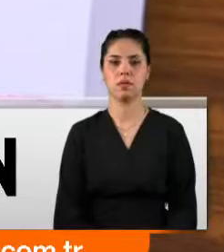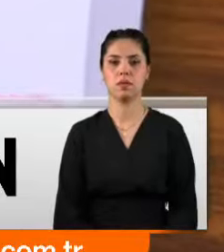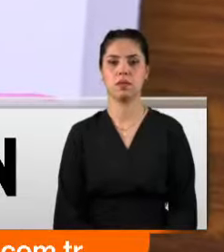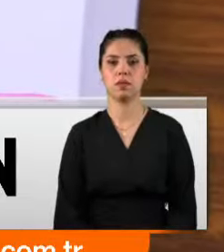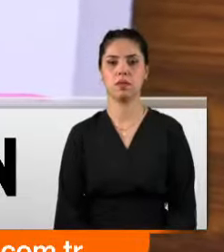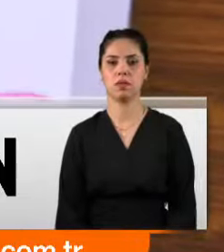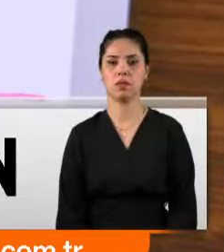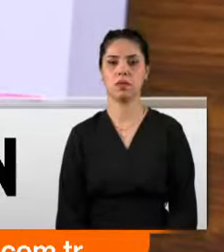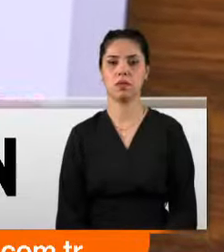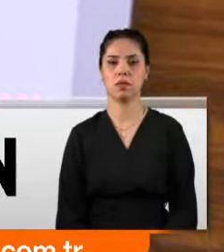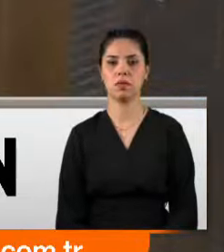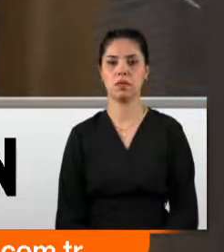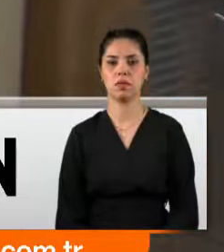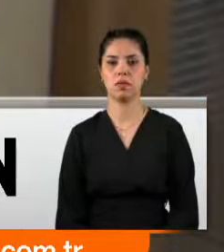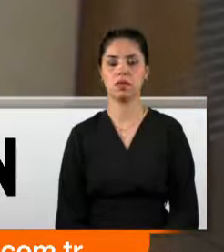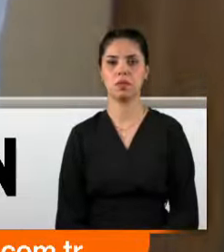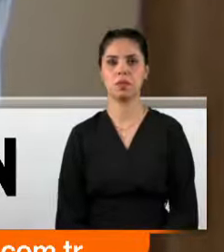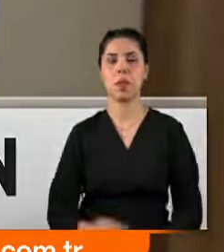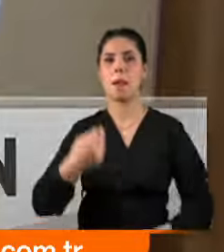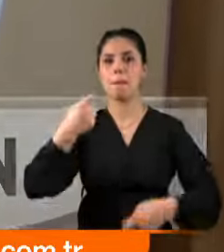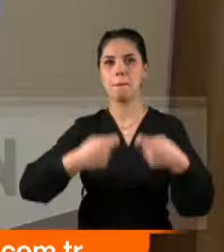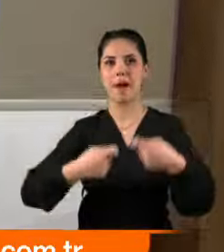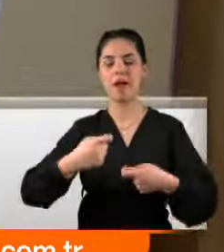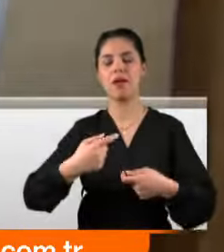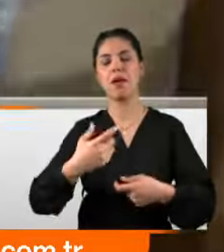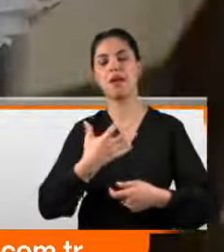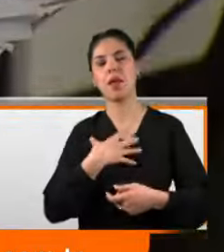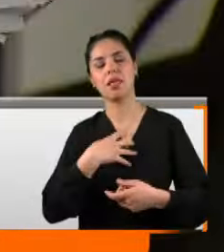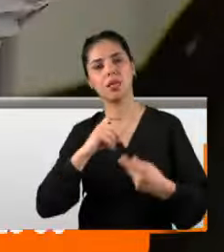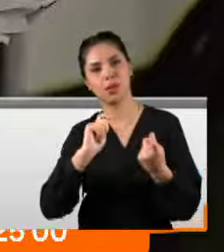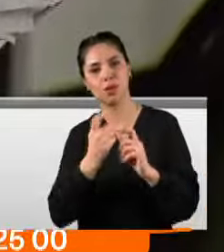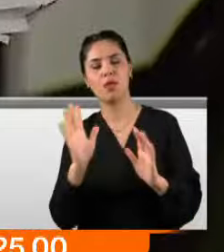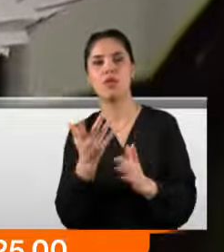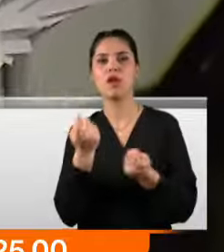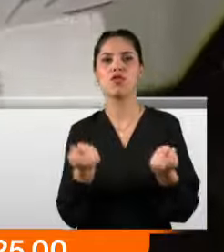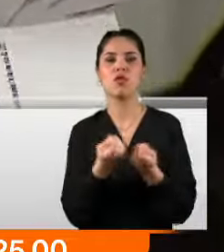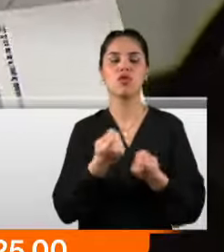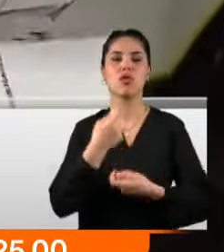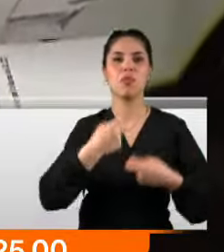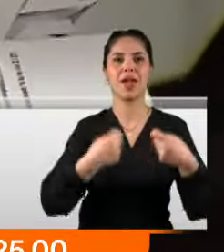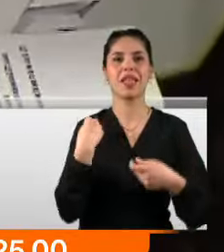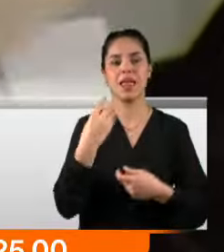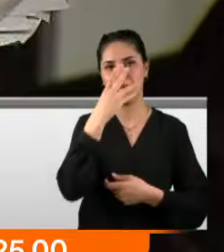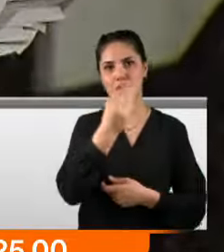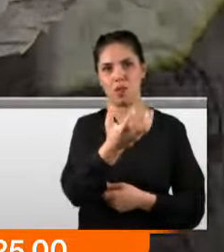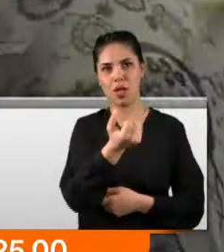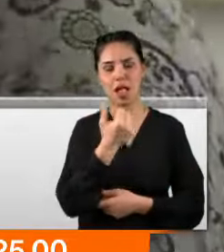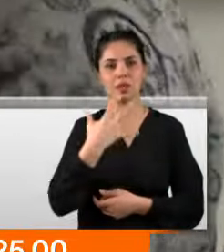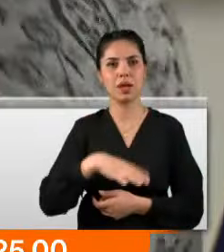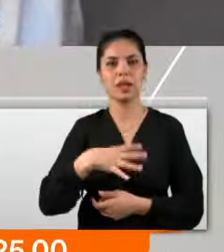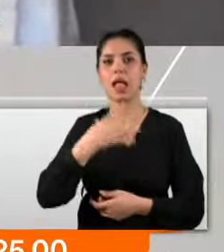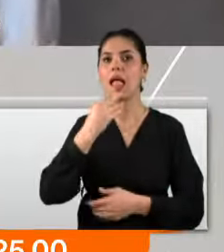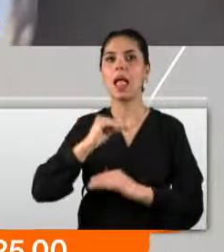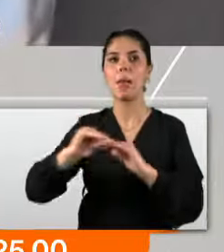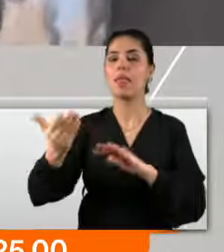2500 lira da para puan tanımlıyor. Peki bankasını değiştirmek ya da çalıştığı bankadaki yeni promosyonu almak isteyen emekliler ne